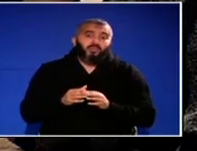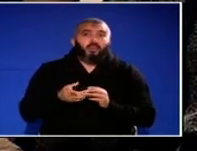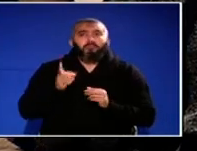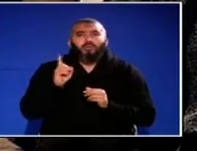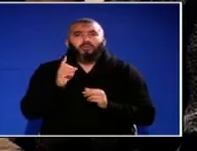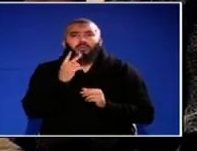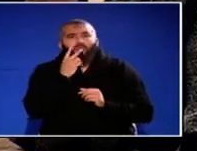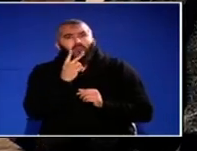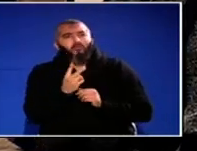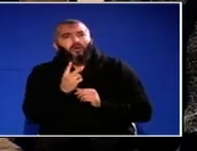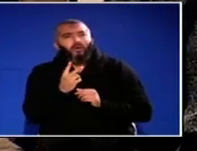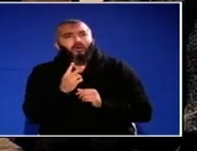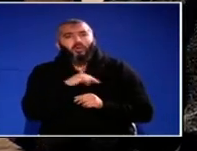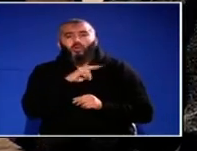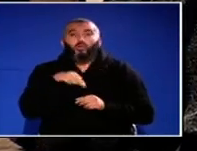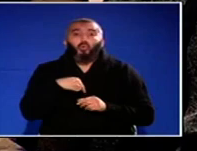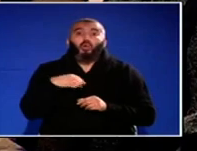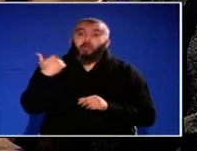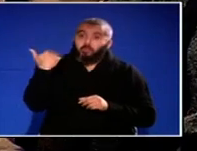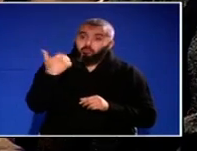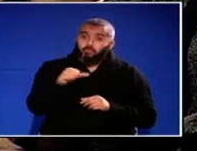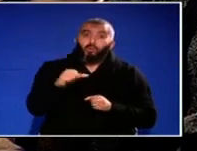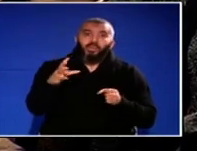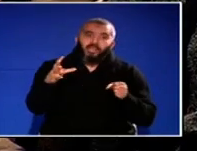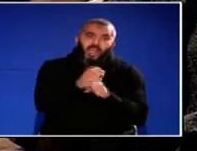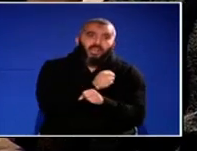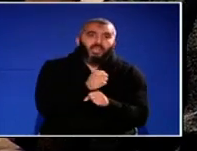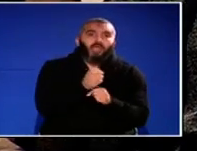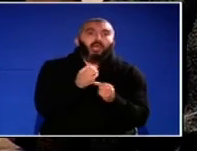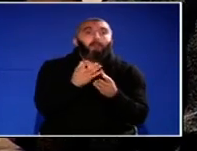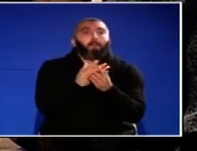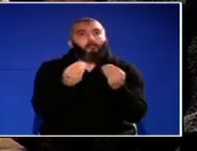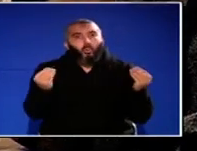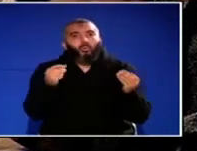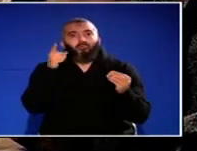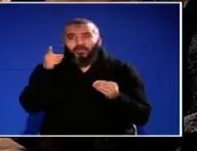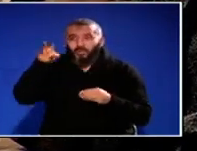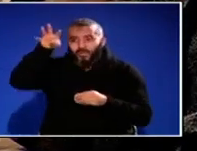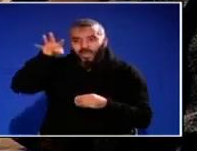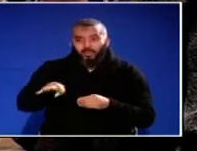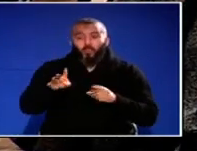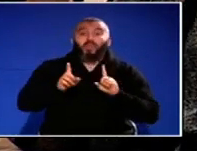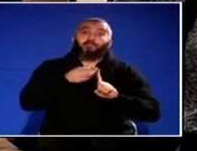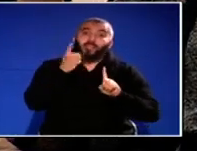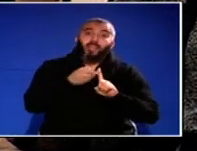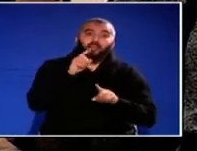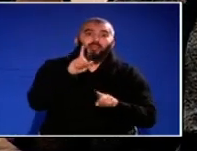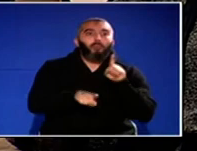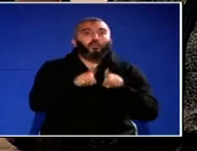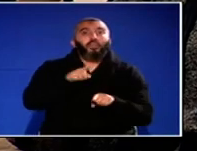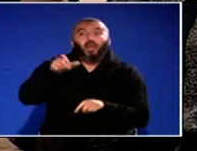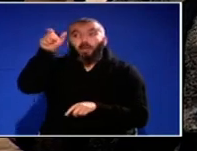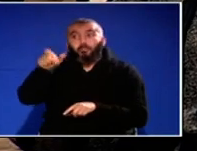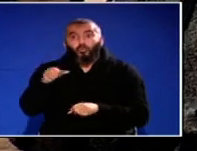أن الكسب في هذه الأشهر الأربعة مثلا لو عمل فيها الإنسان قد ربما يجد نفسه أنه